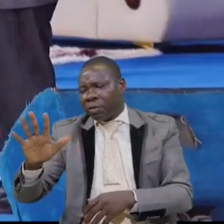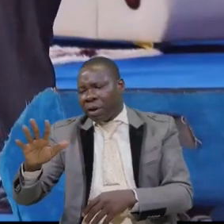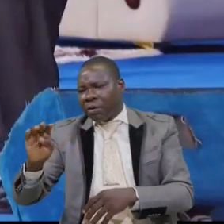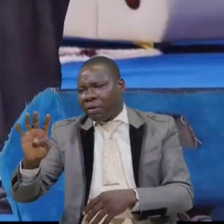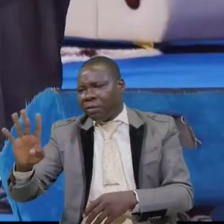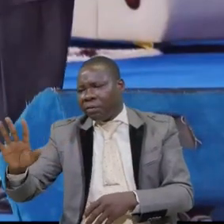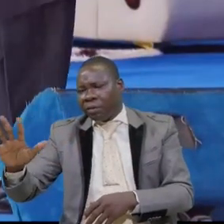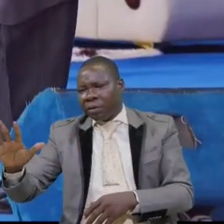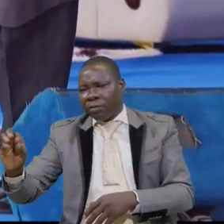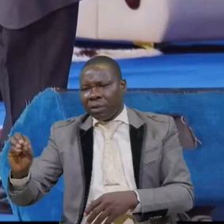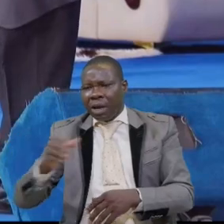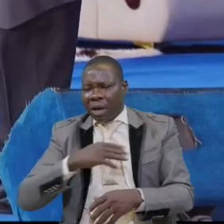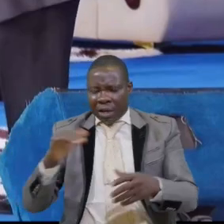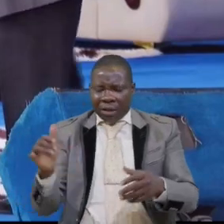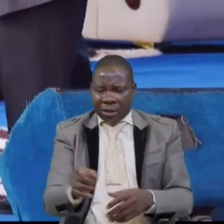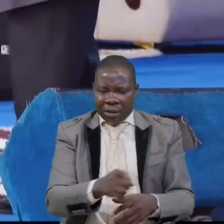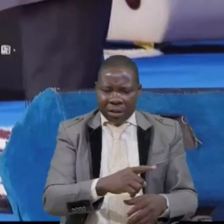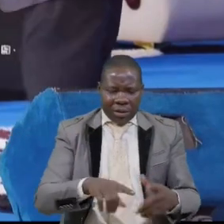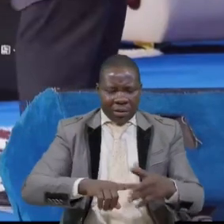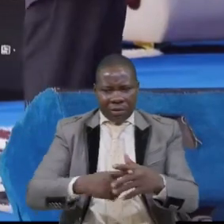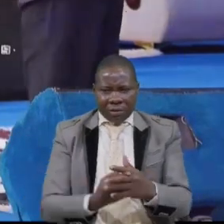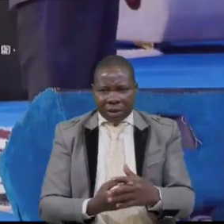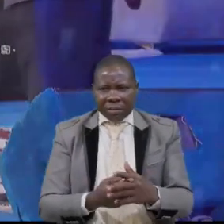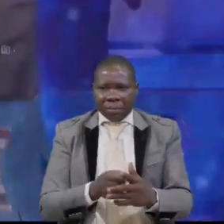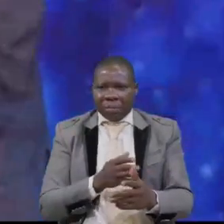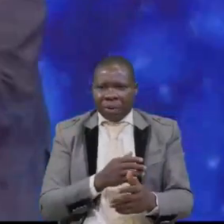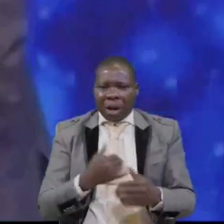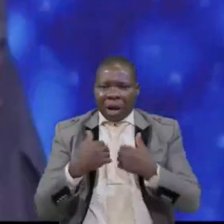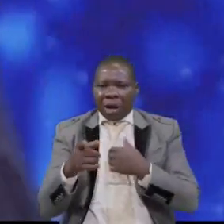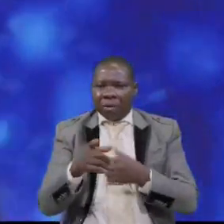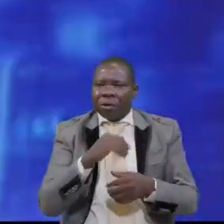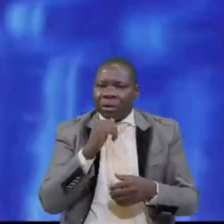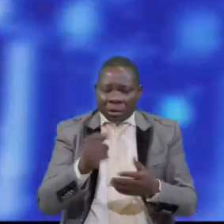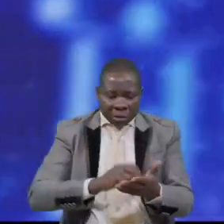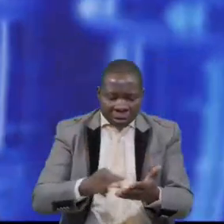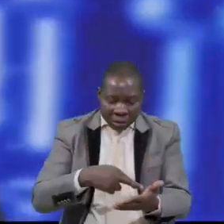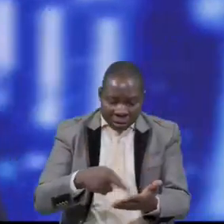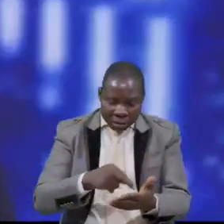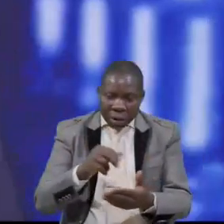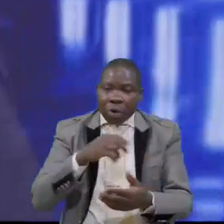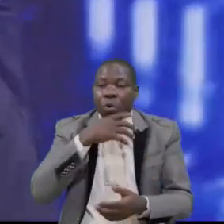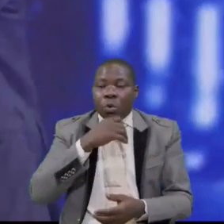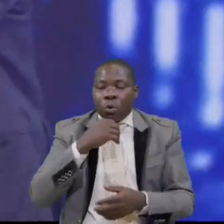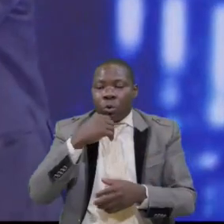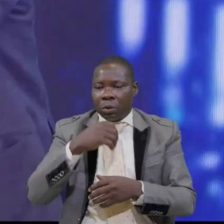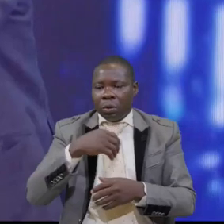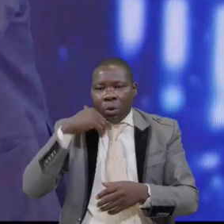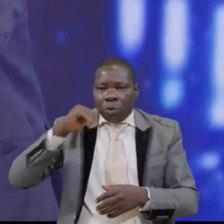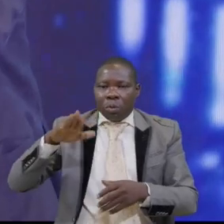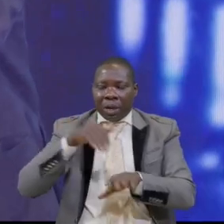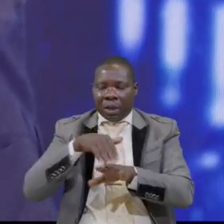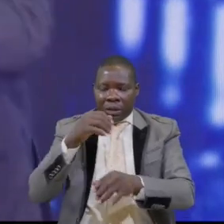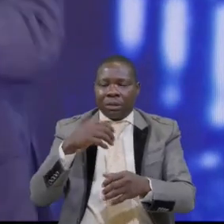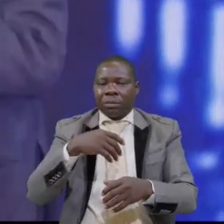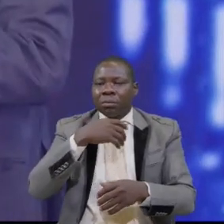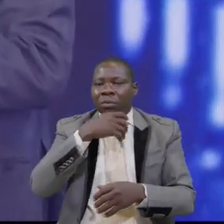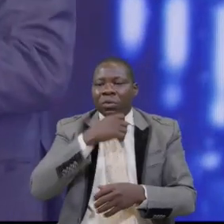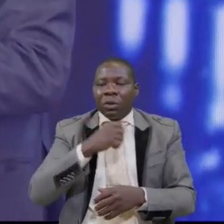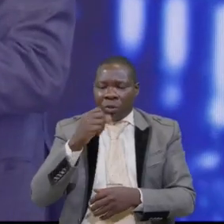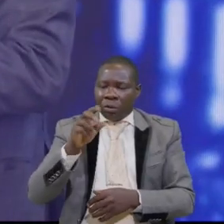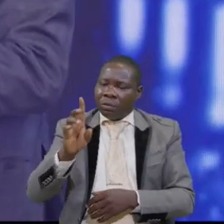même il commence, et j'ai même lu une vieille qui avait l'âge de 70 ans, qui a